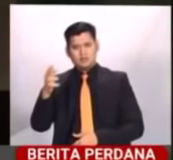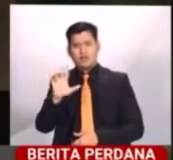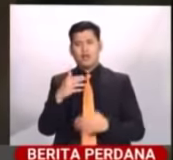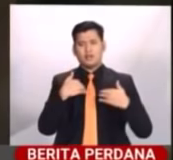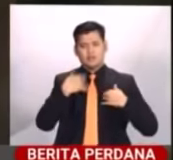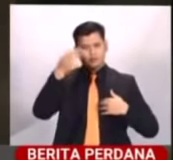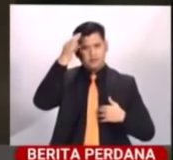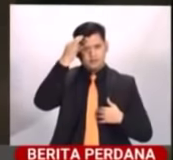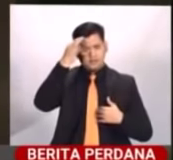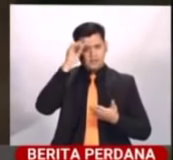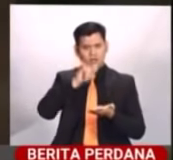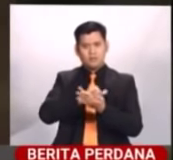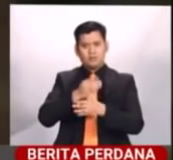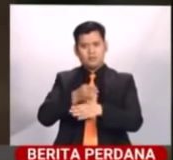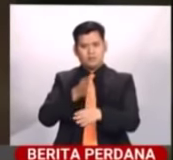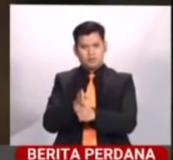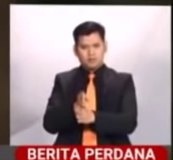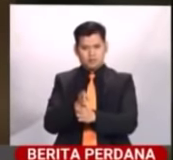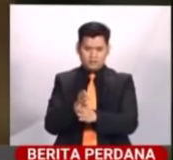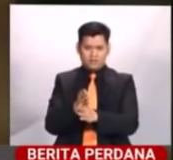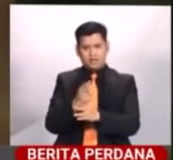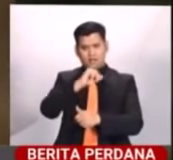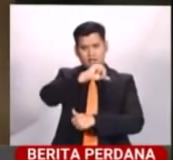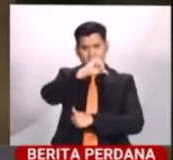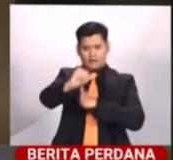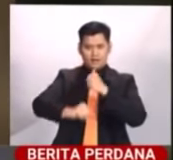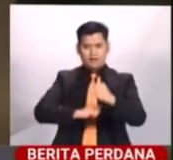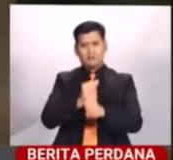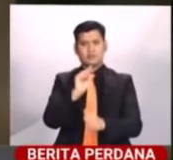menganggap ia sekadar satu pembentukan semula jadi.